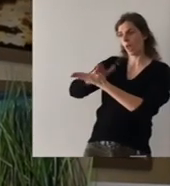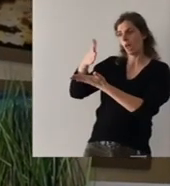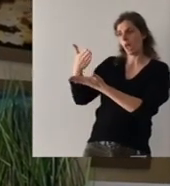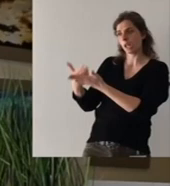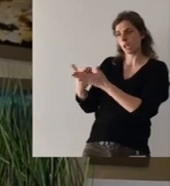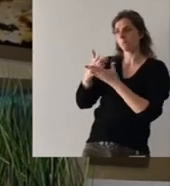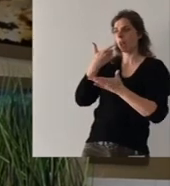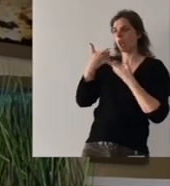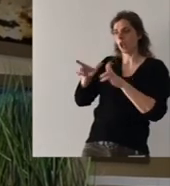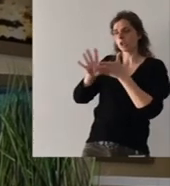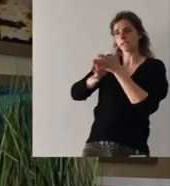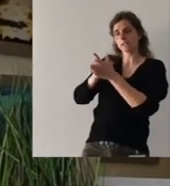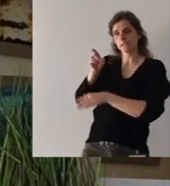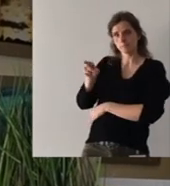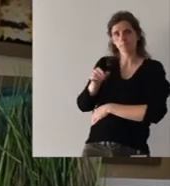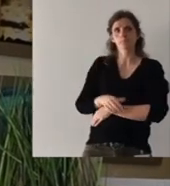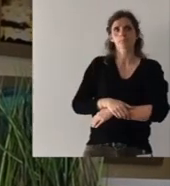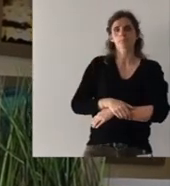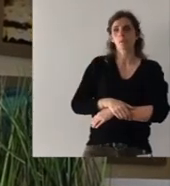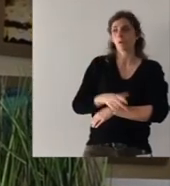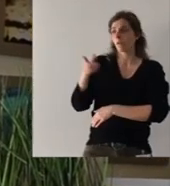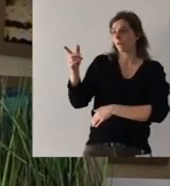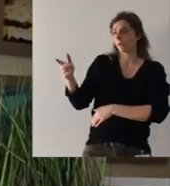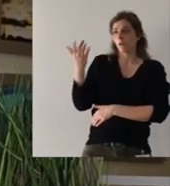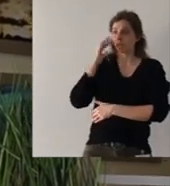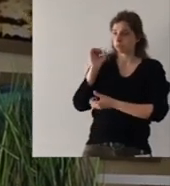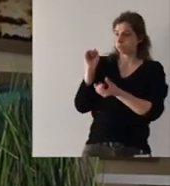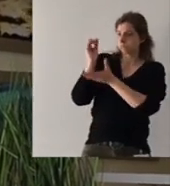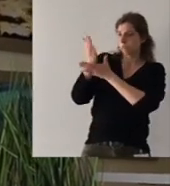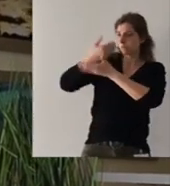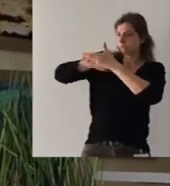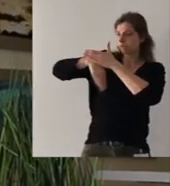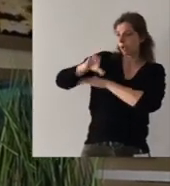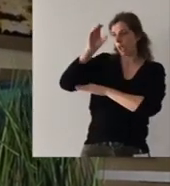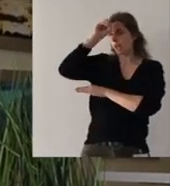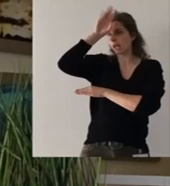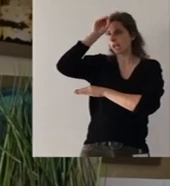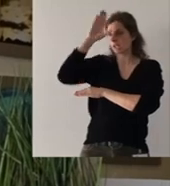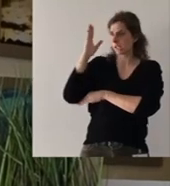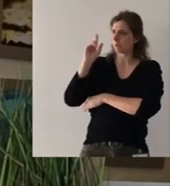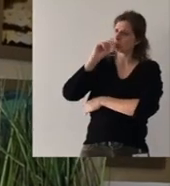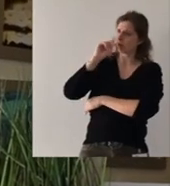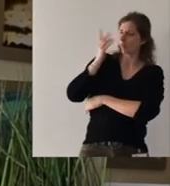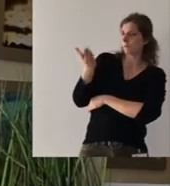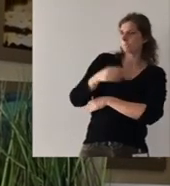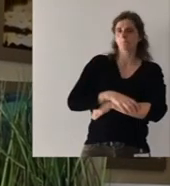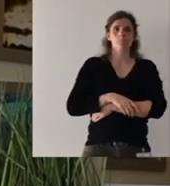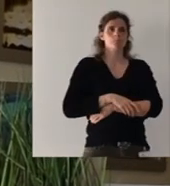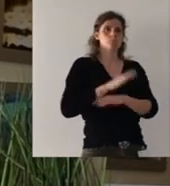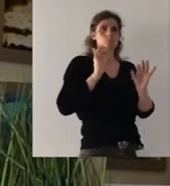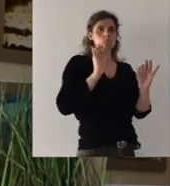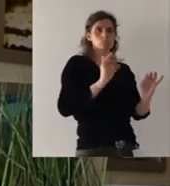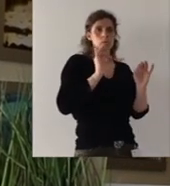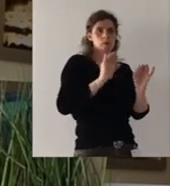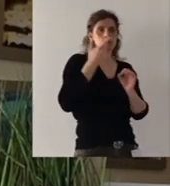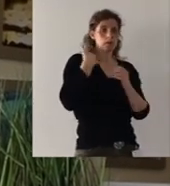interprète en langue des signes. Pourquoi justement intervenir dans le cadre d'une clinique?